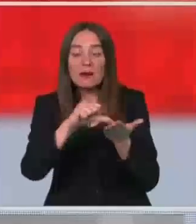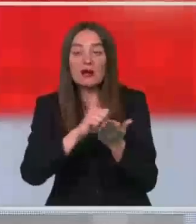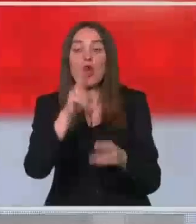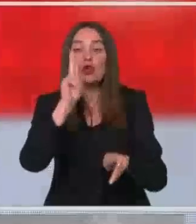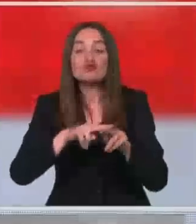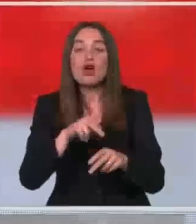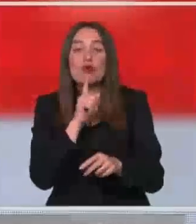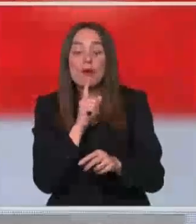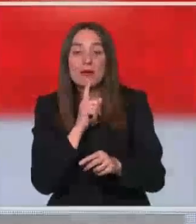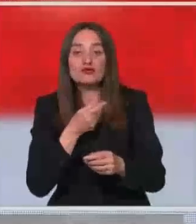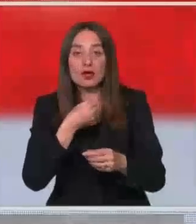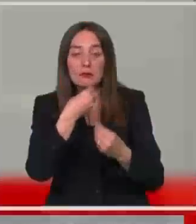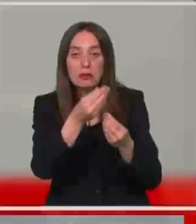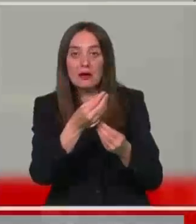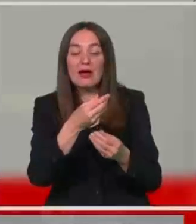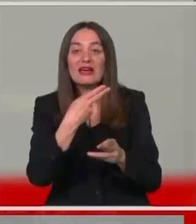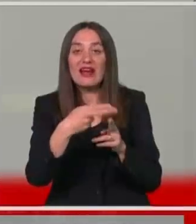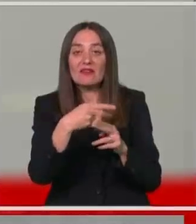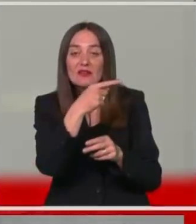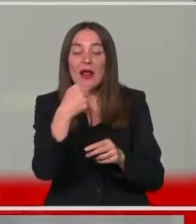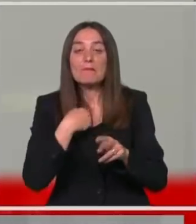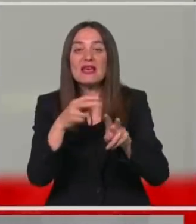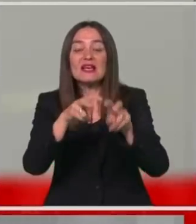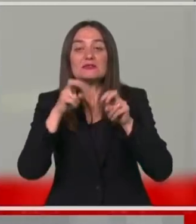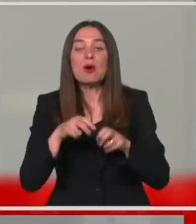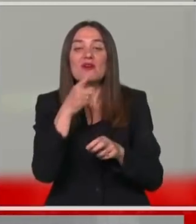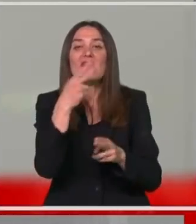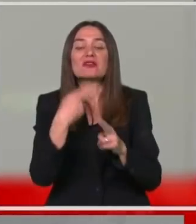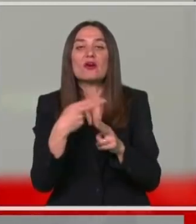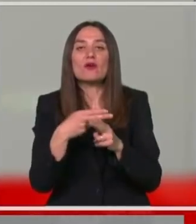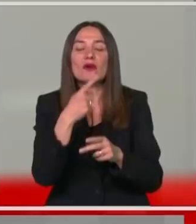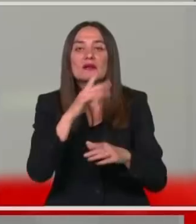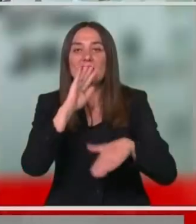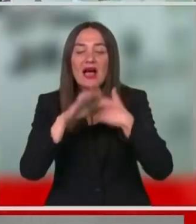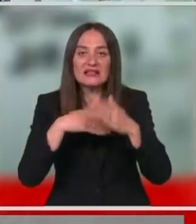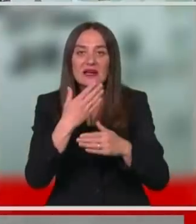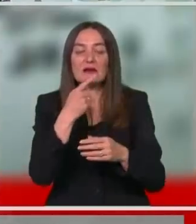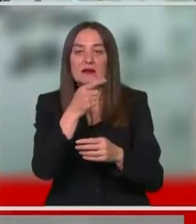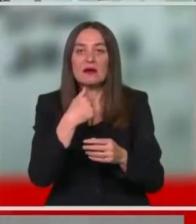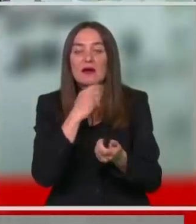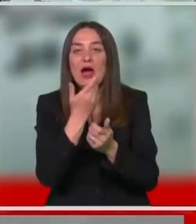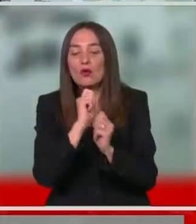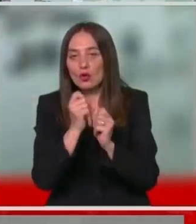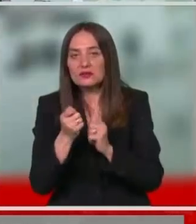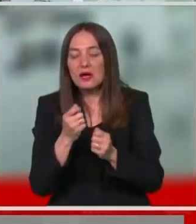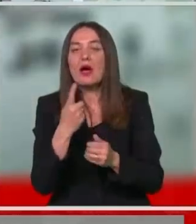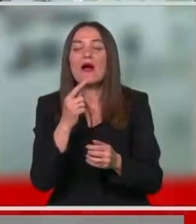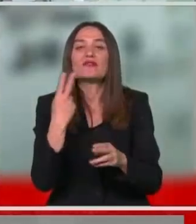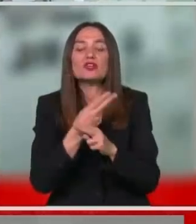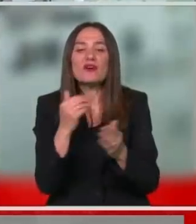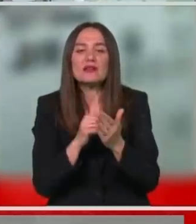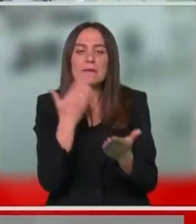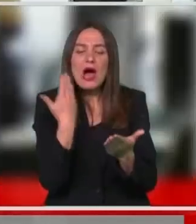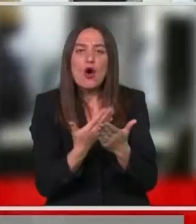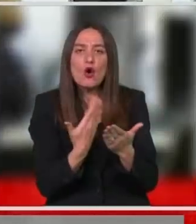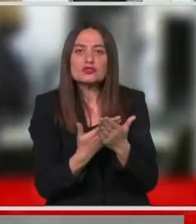će usmeravati kreditne linije, onda izbegavamo taj takozvani moralni hazard, a država treba da definiše neke osnovne kriterijume. A